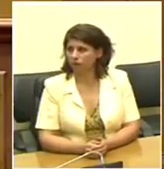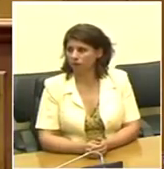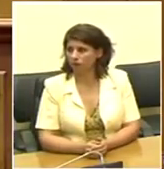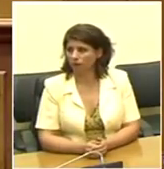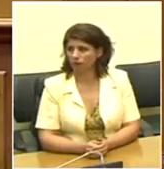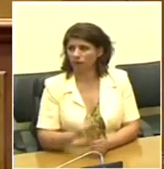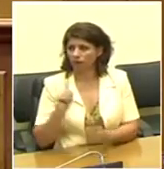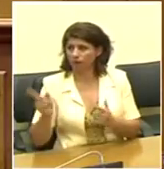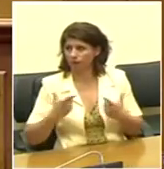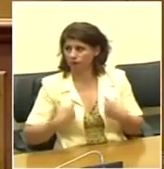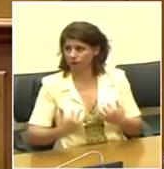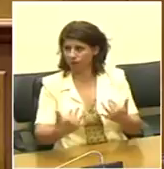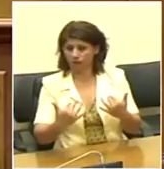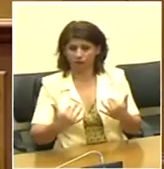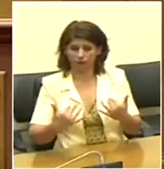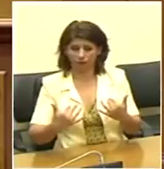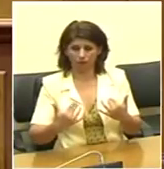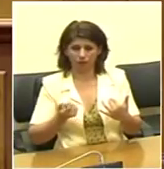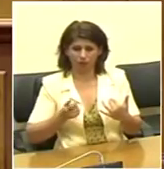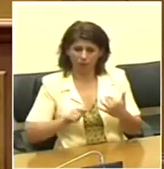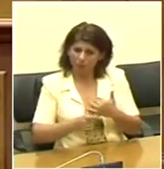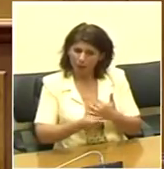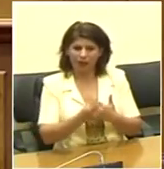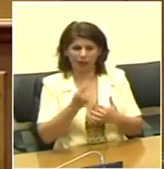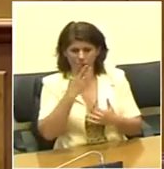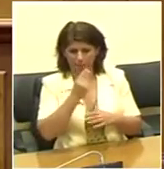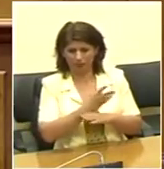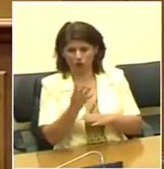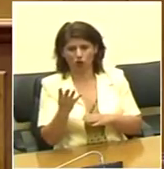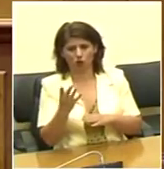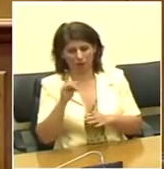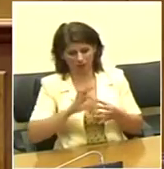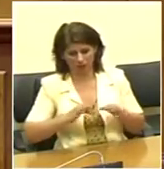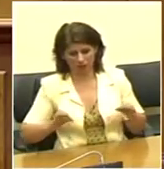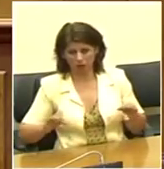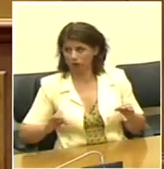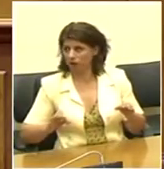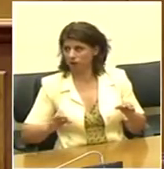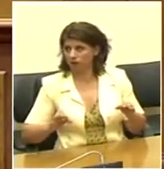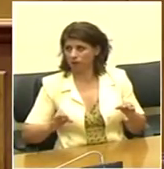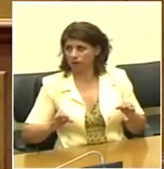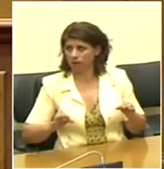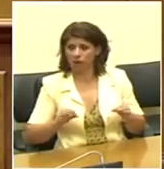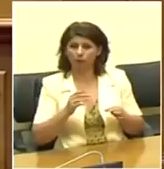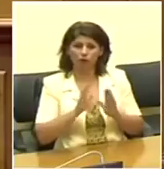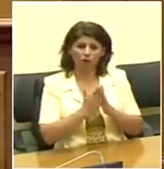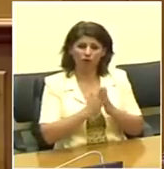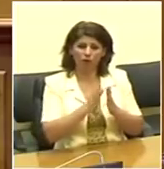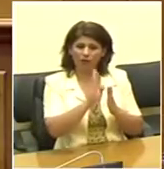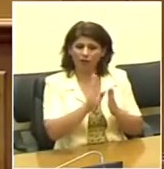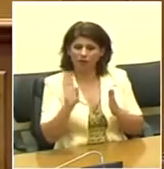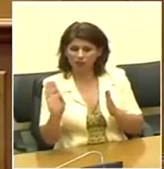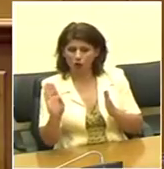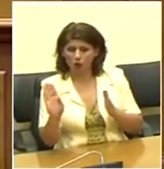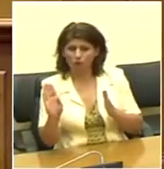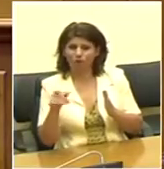συνολομέλεια ότι είχα πειράξει λίγο το Πασόκ με μια ιστορία από το βιβλίο του Βασίλη Βασιλικού για το